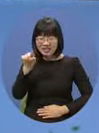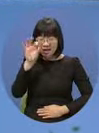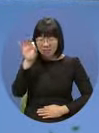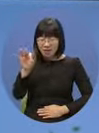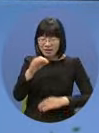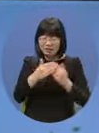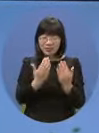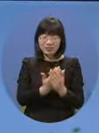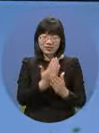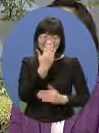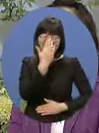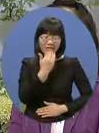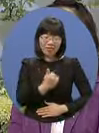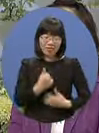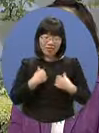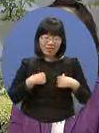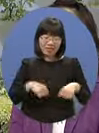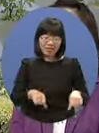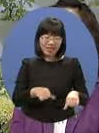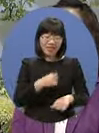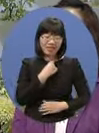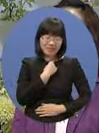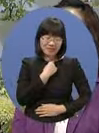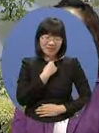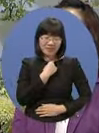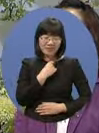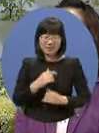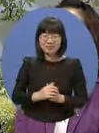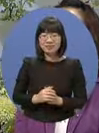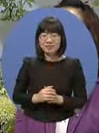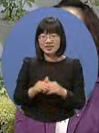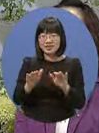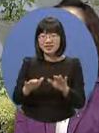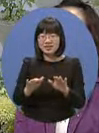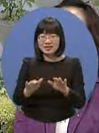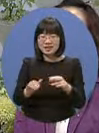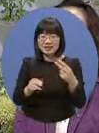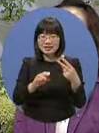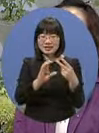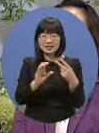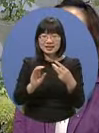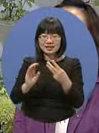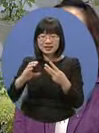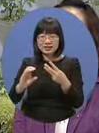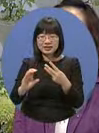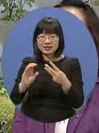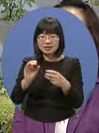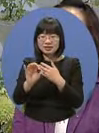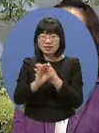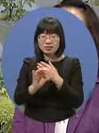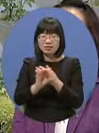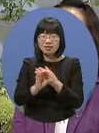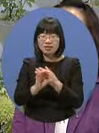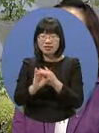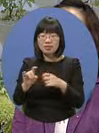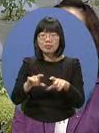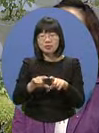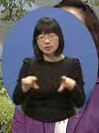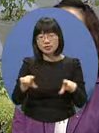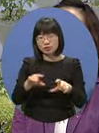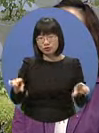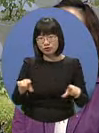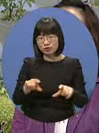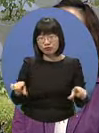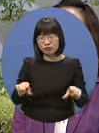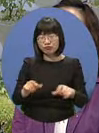싫고 네, 만드실 수 있는 네. 그리고 이제 2cm에서 3cm 정도면 딱 네. 어떤 표준?